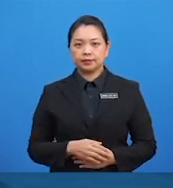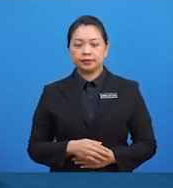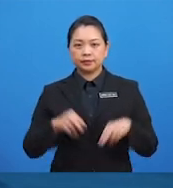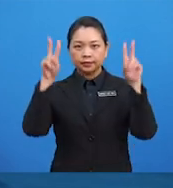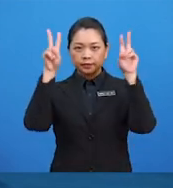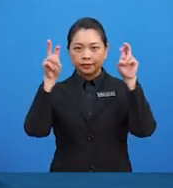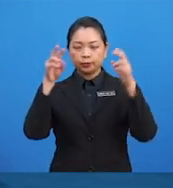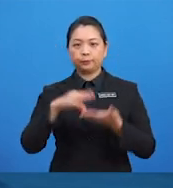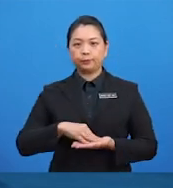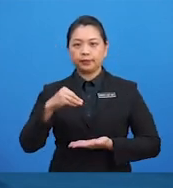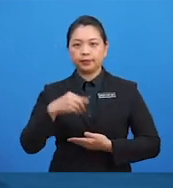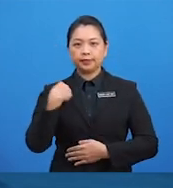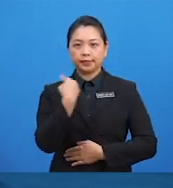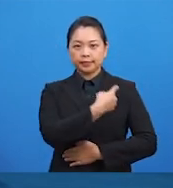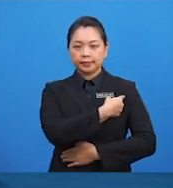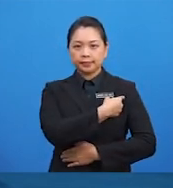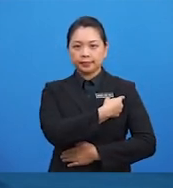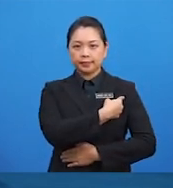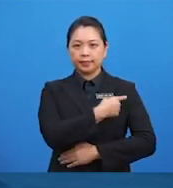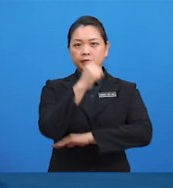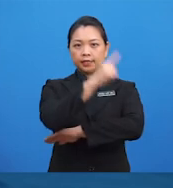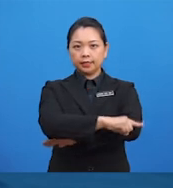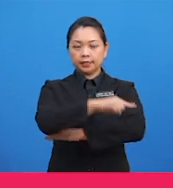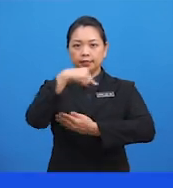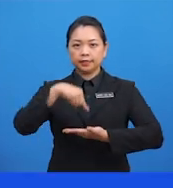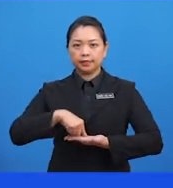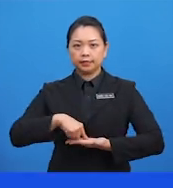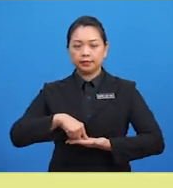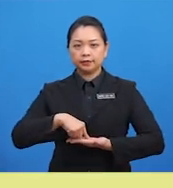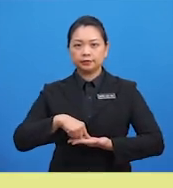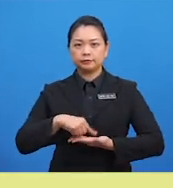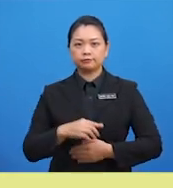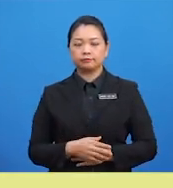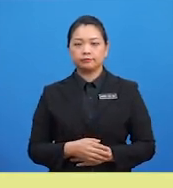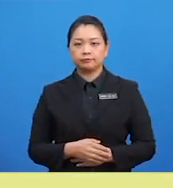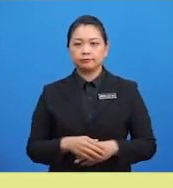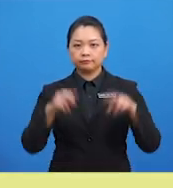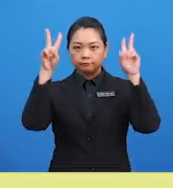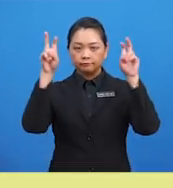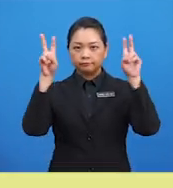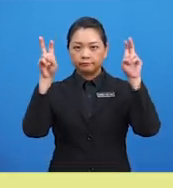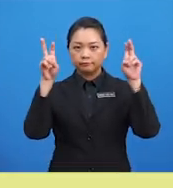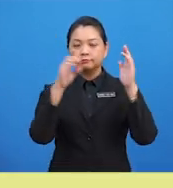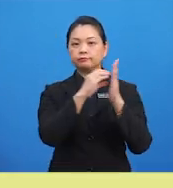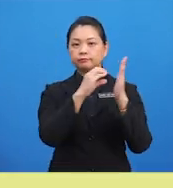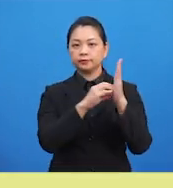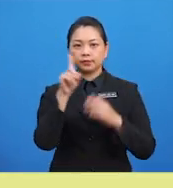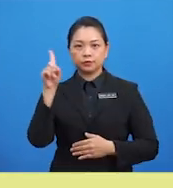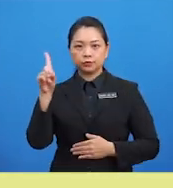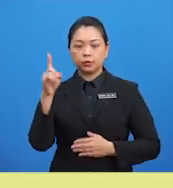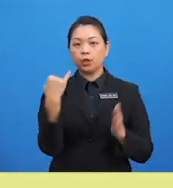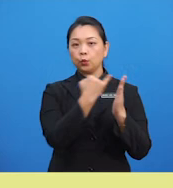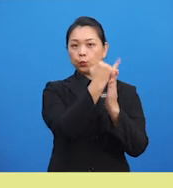Tajuk pembelajaran kita pada hari ini ialah bab 1 bagi